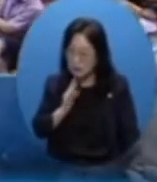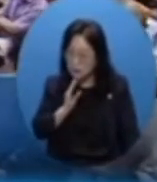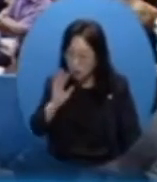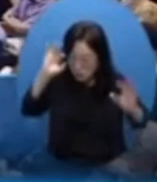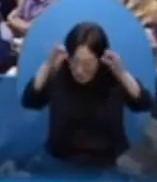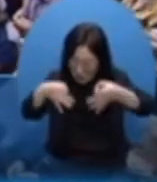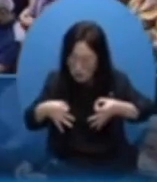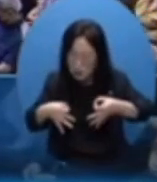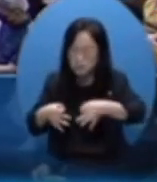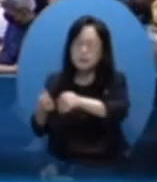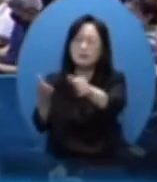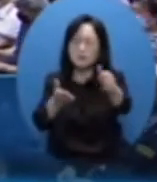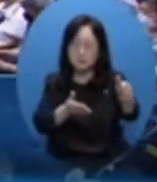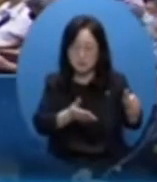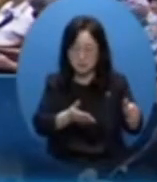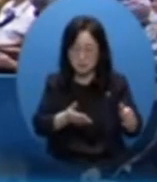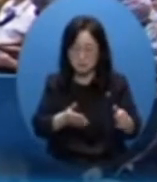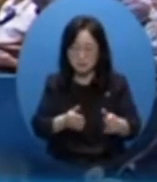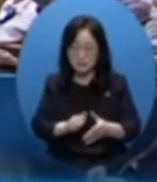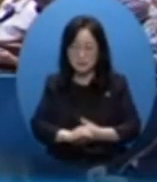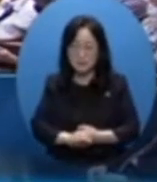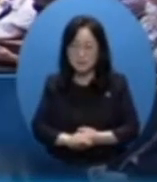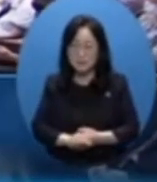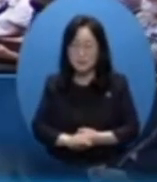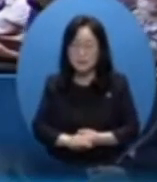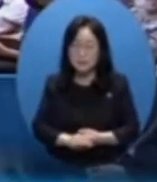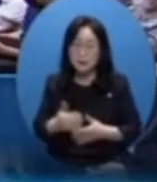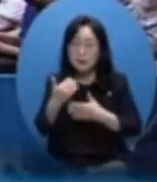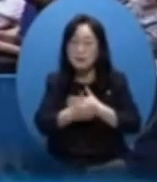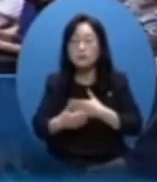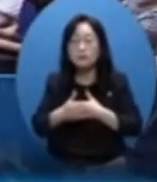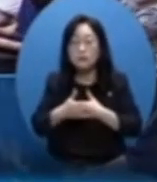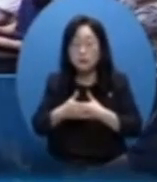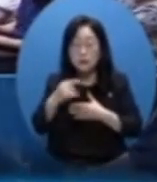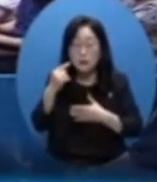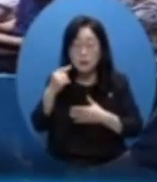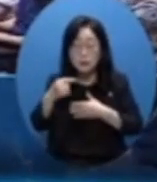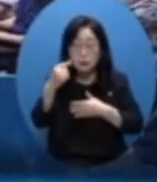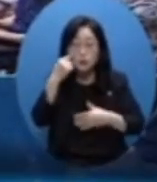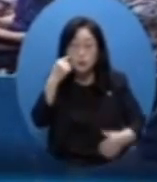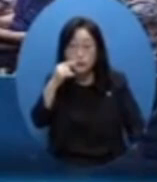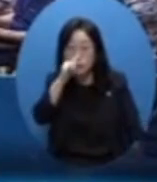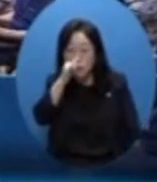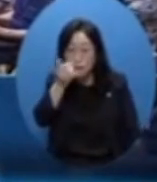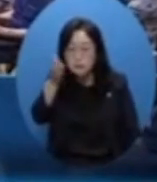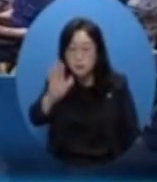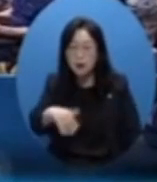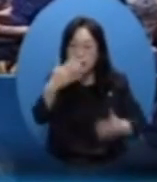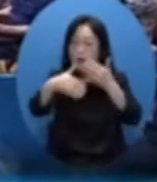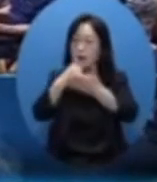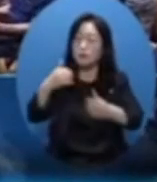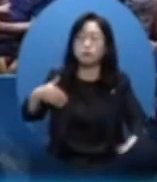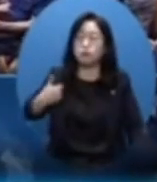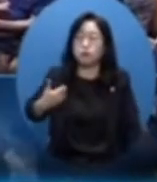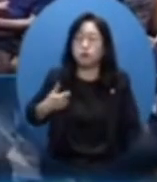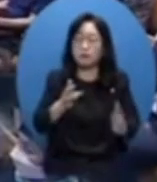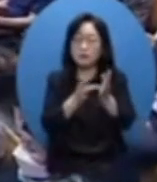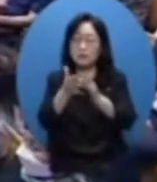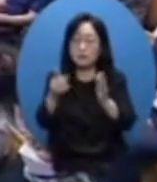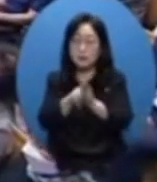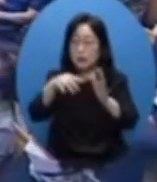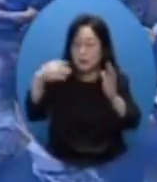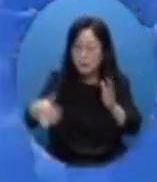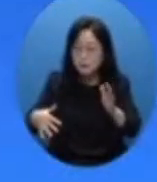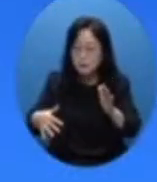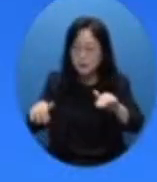자신의 모습을 살펴볼 원합니다 육신의 뚫을 뜨고 있어도 하나님을 모르고 예술 및 짜는 고 사는 사람들은